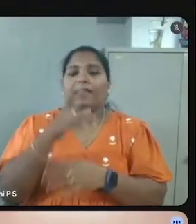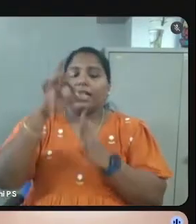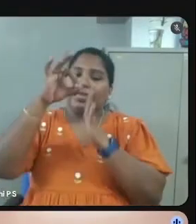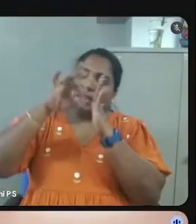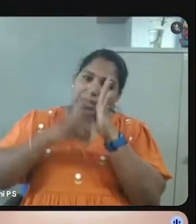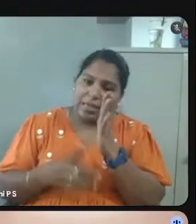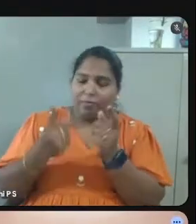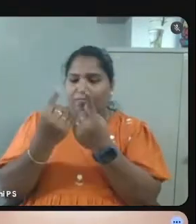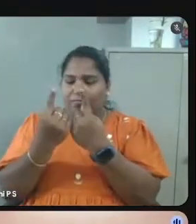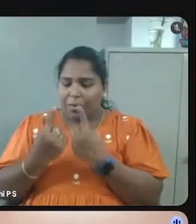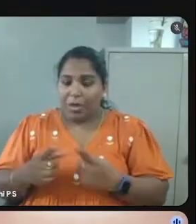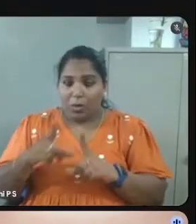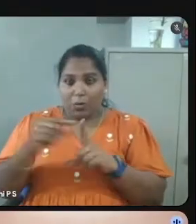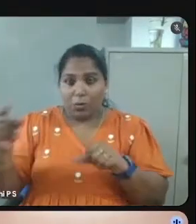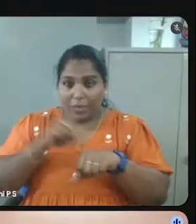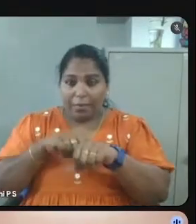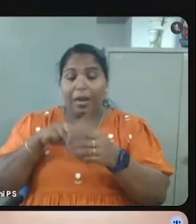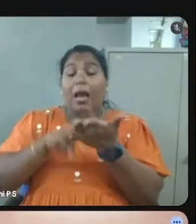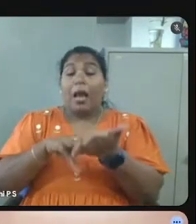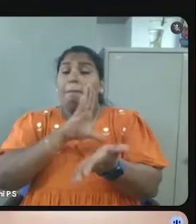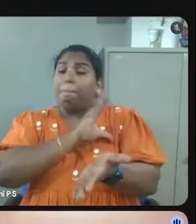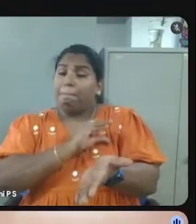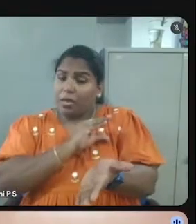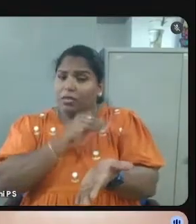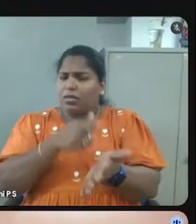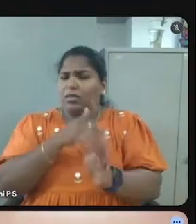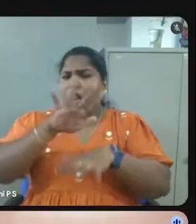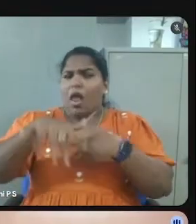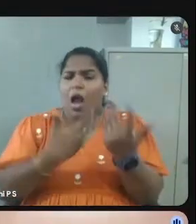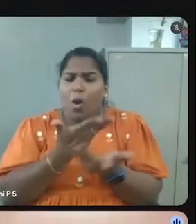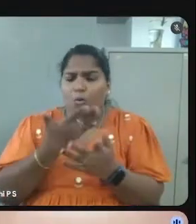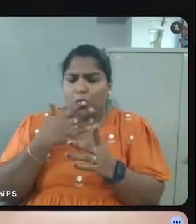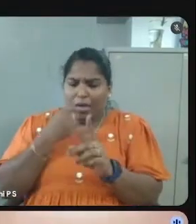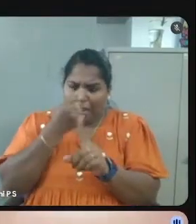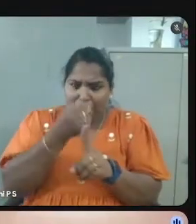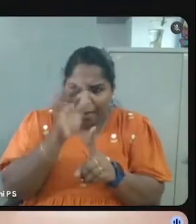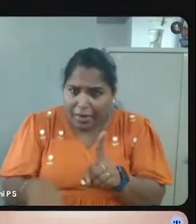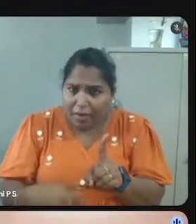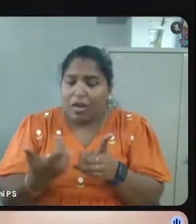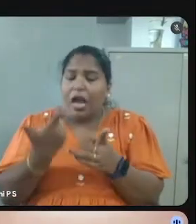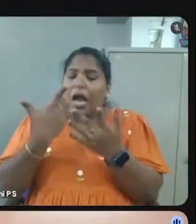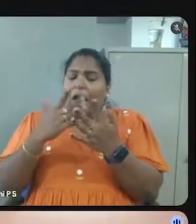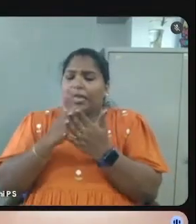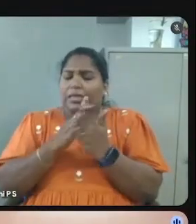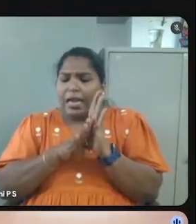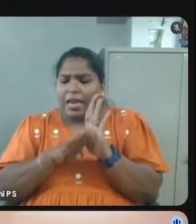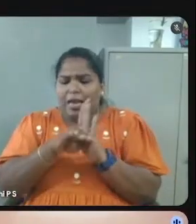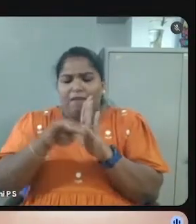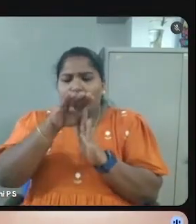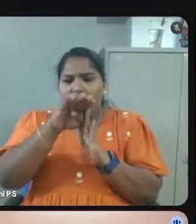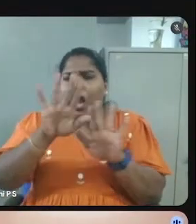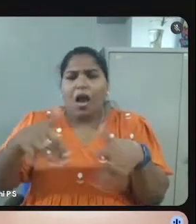അത് അസസ്മെന്റ് എടുക്കുമ്പോൾ മസിൽ അഫക്റ്റ് ആകുന്നുണ്ടോ, അതിന്റെ ഒരു അലേർട്ട്നെസ് ഏജ് അറൗസൽ